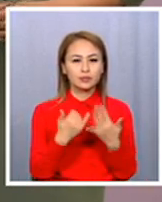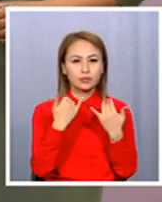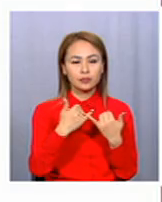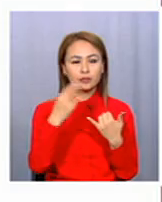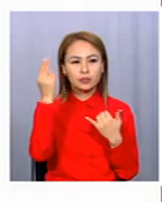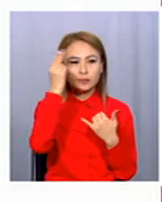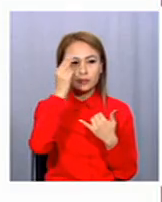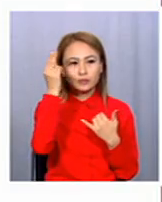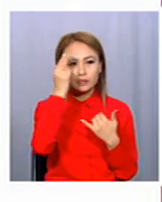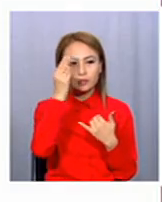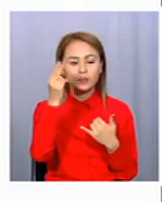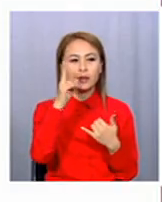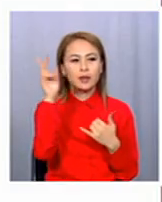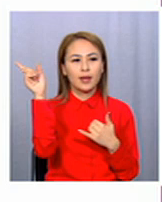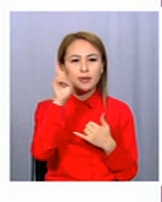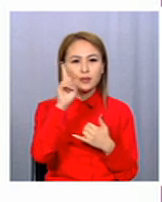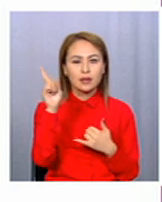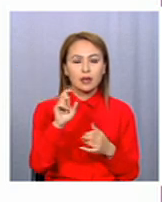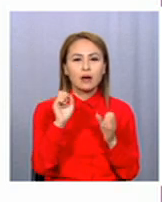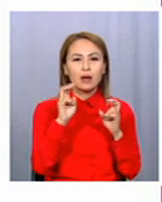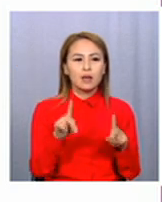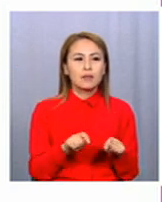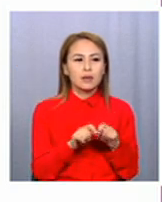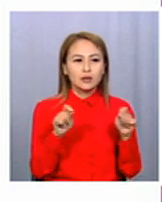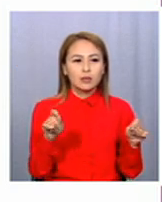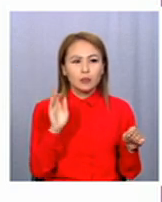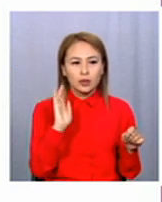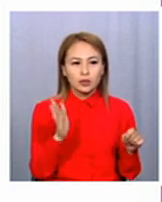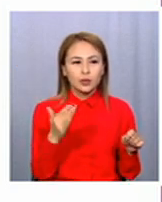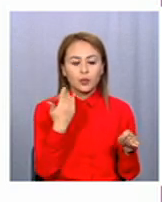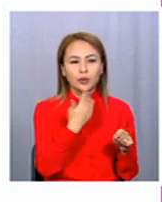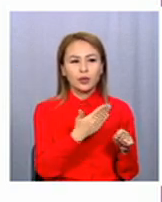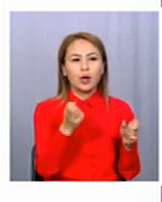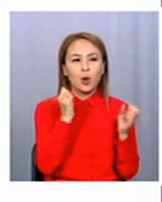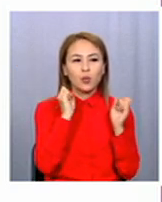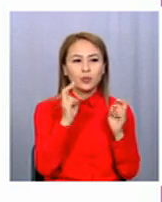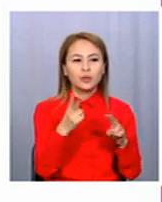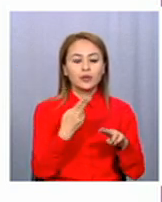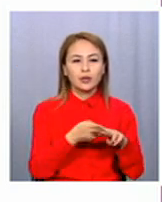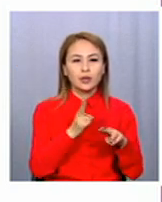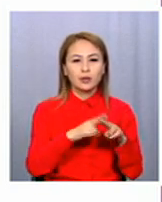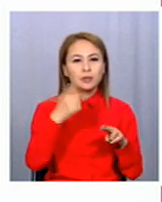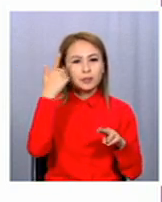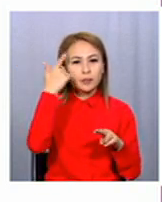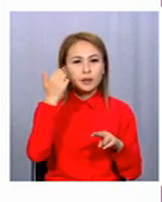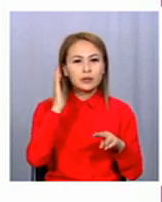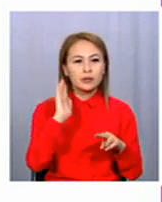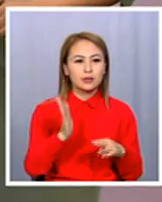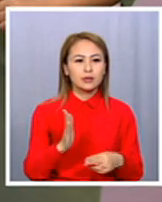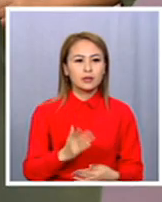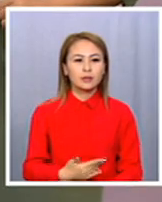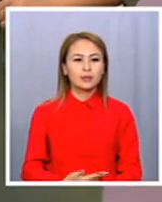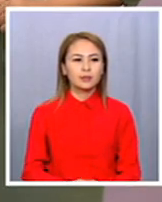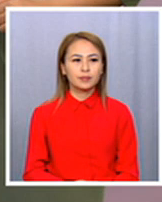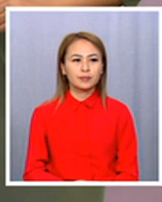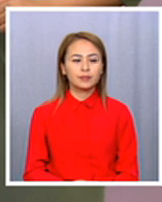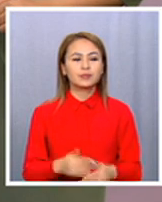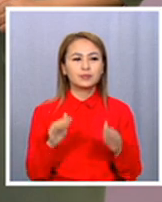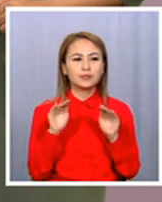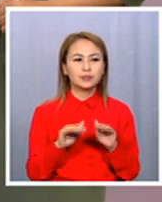сабақта найзағайдың қалай пайда болатынын және оның қауіпті екенін білесіңдер.